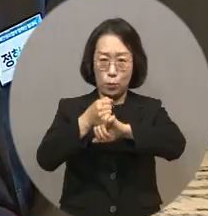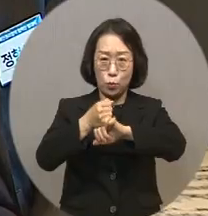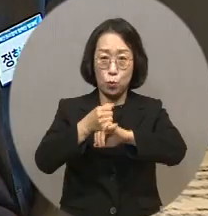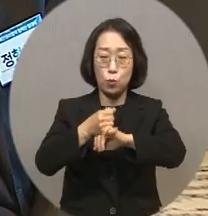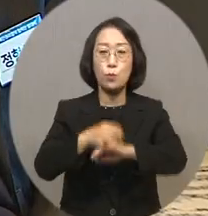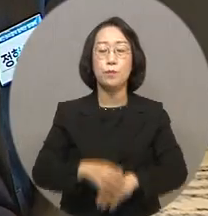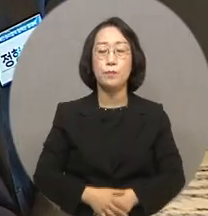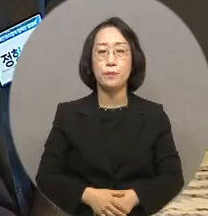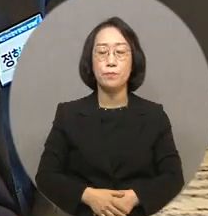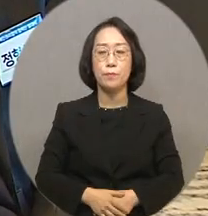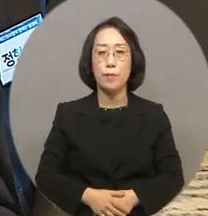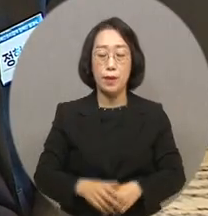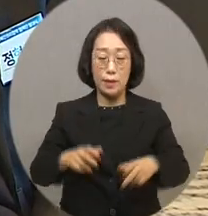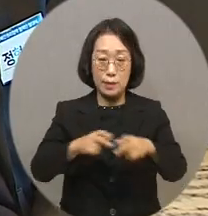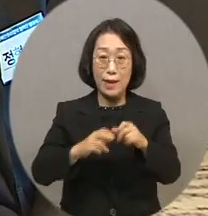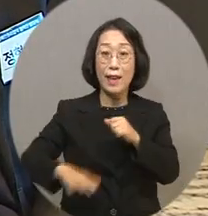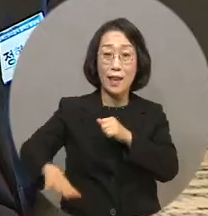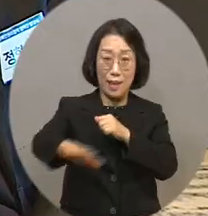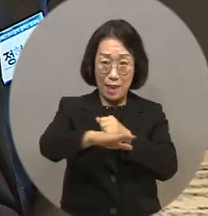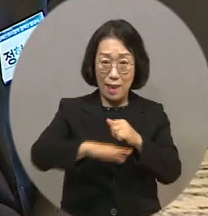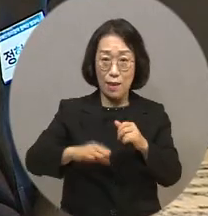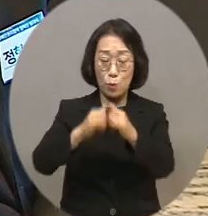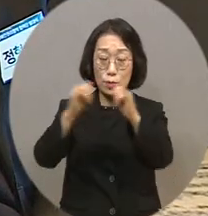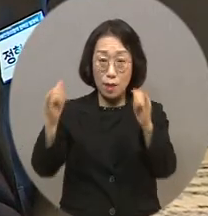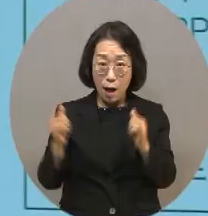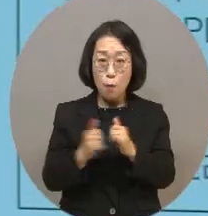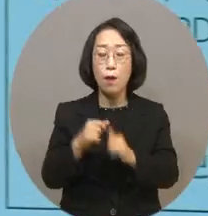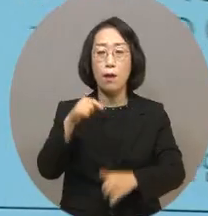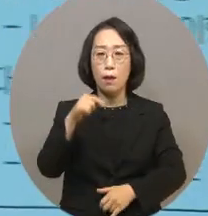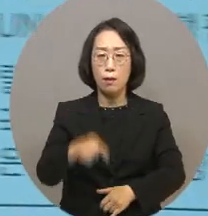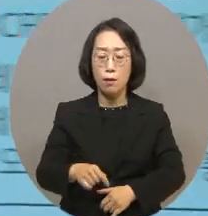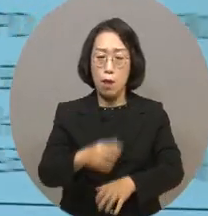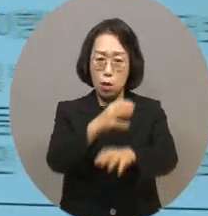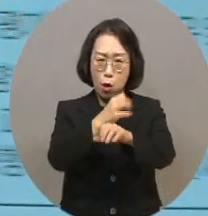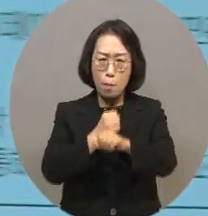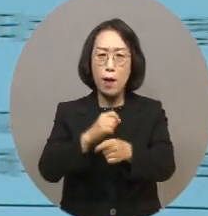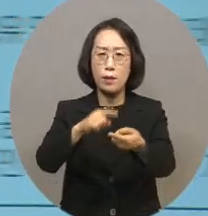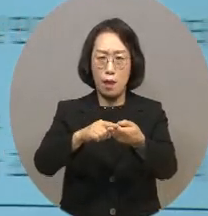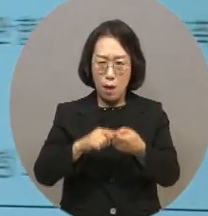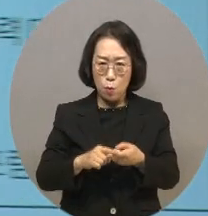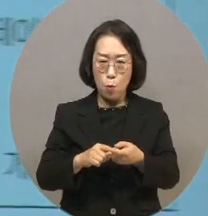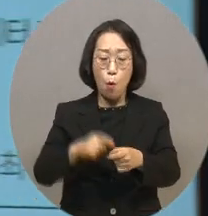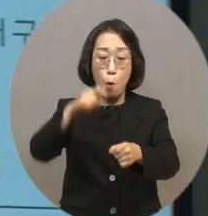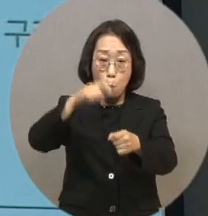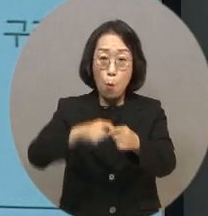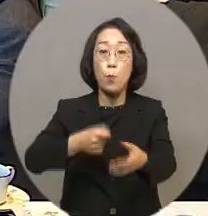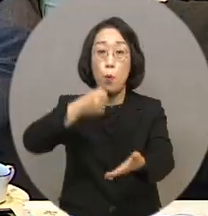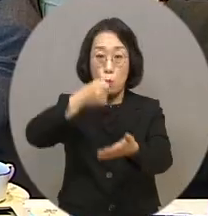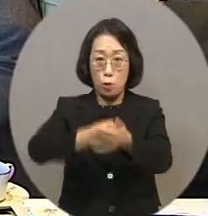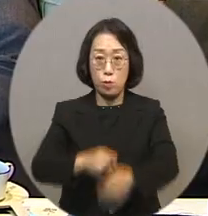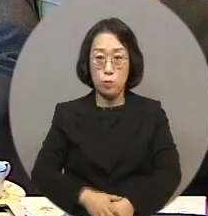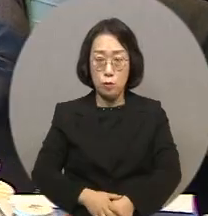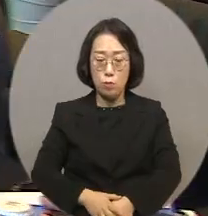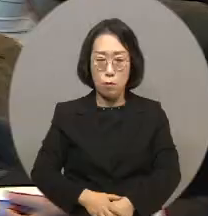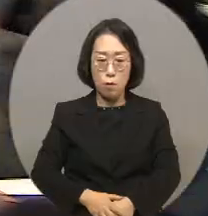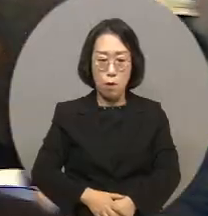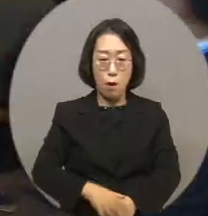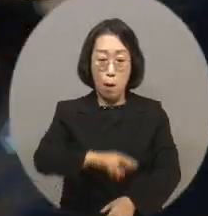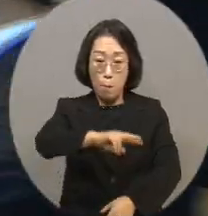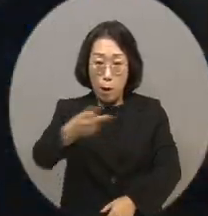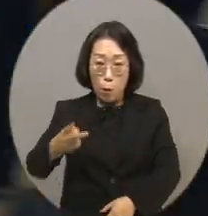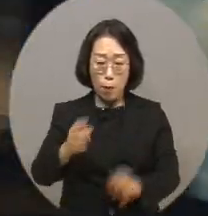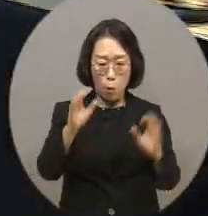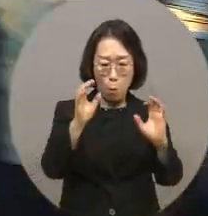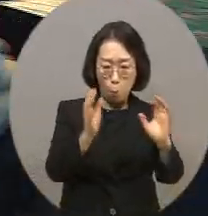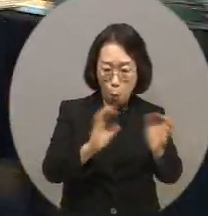것이고 또 장애계와 시민 사회계는 협약 내용을 바탕으로 아젠다를 선정하고 릴레이 포럼을 통해 논의